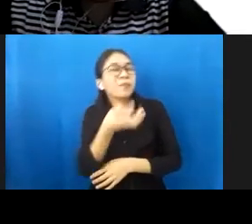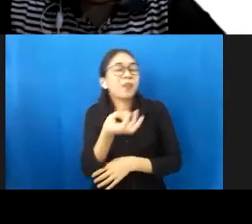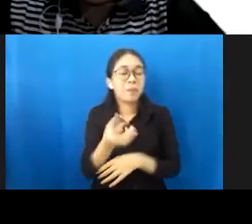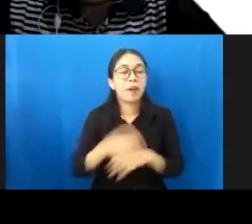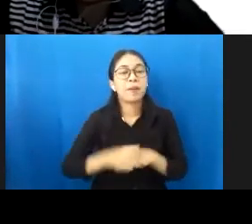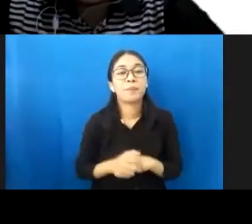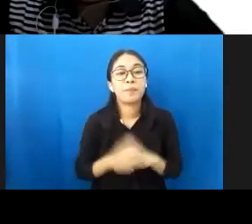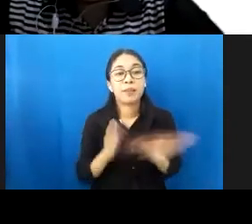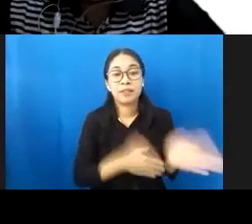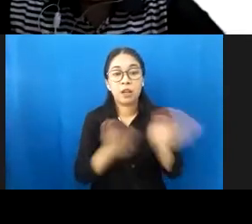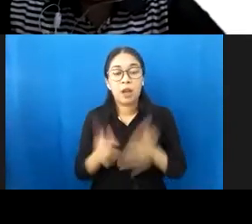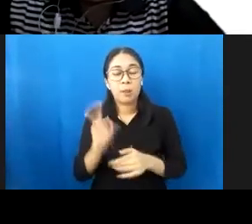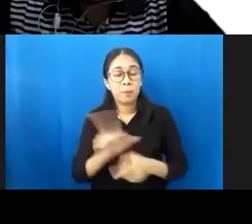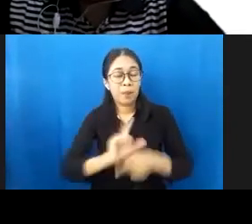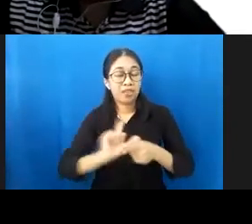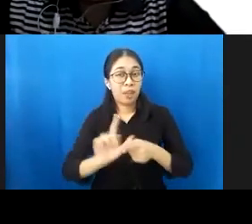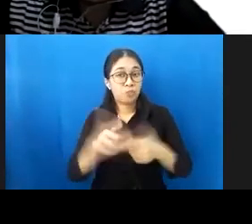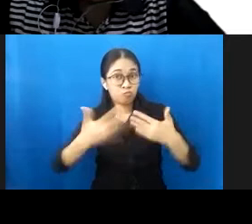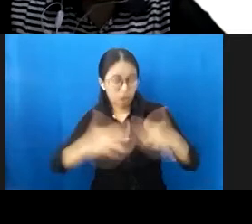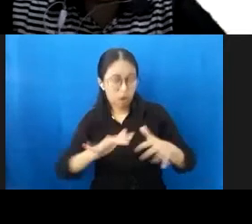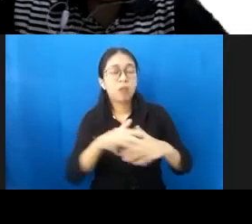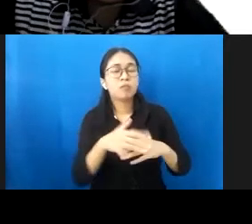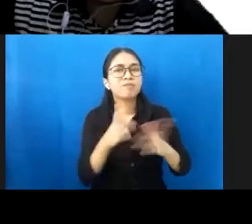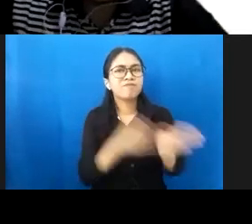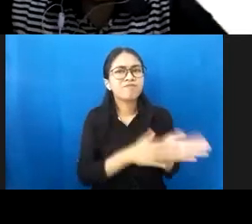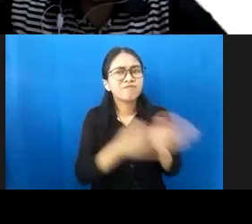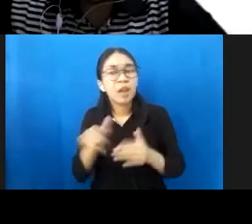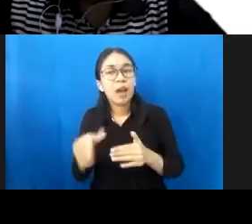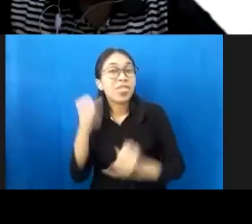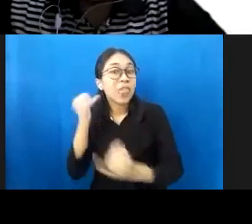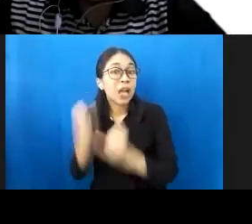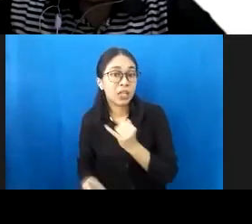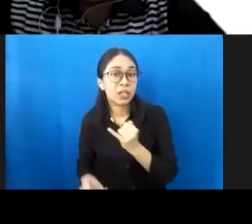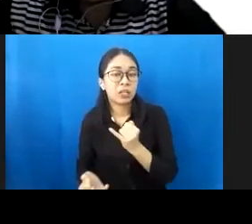selain pelatihan juga kami pada sesi terakhir itu